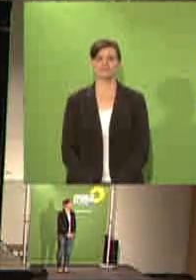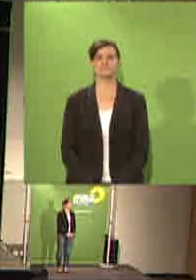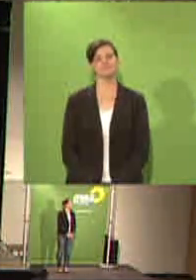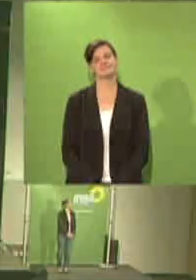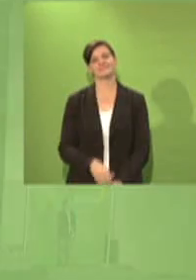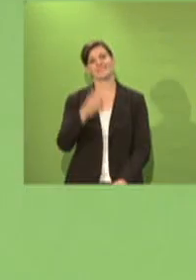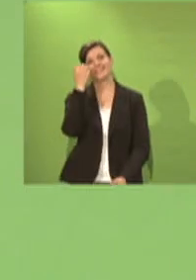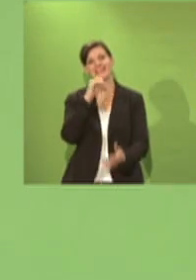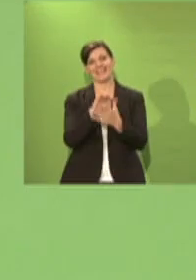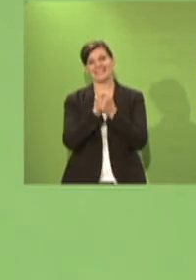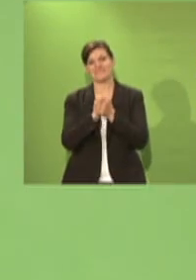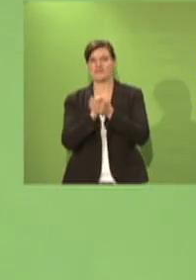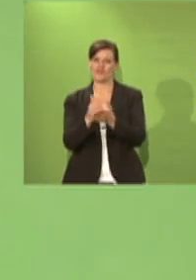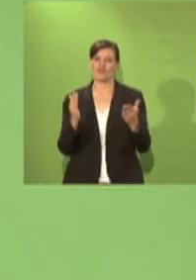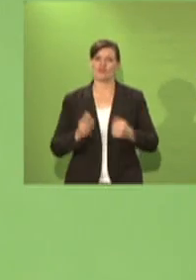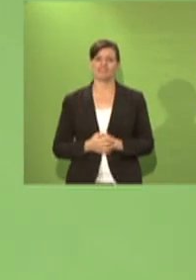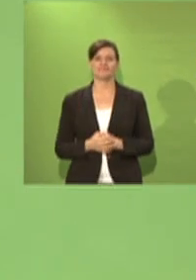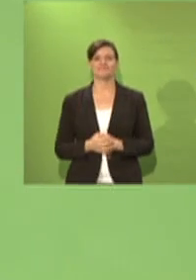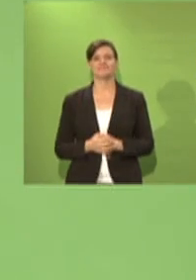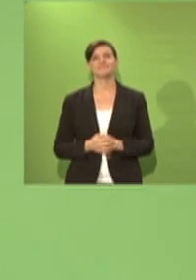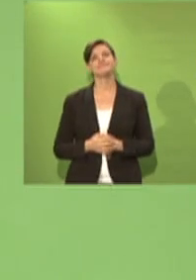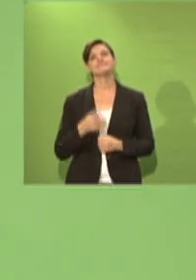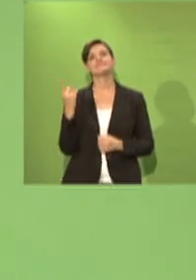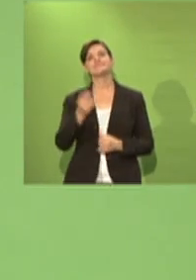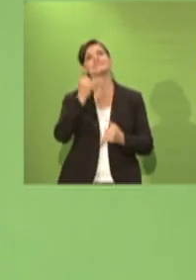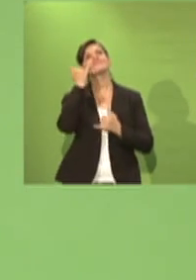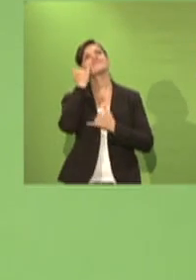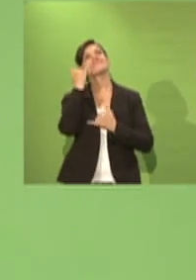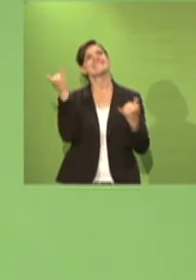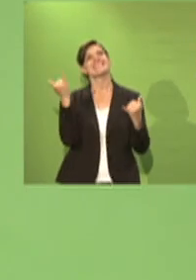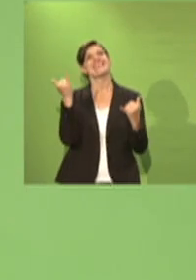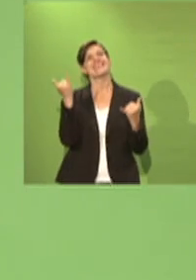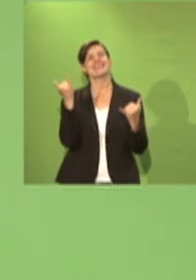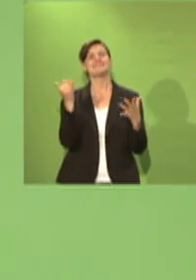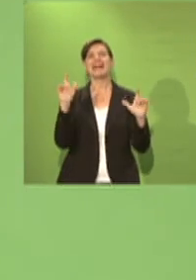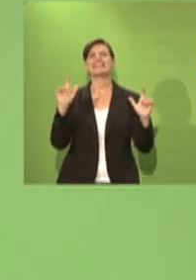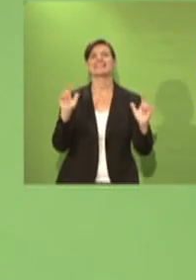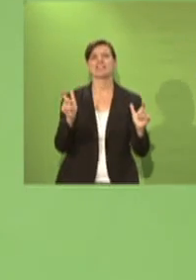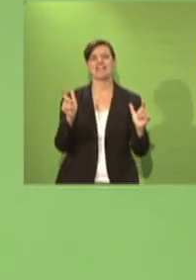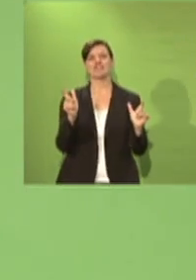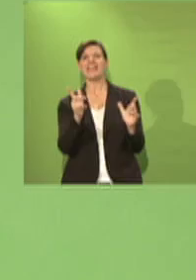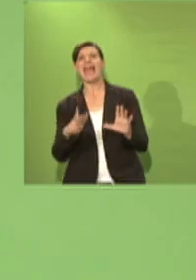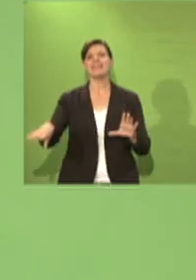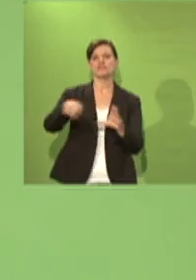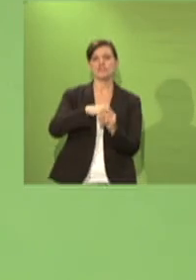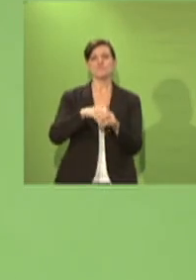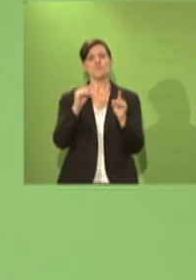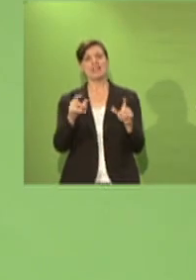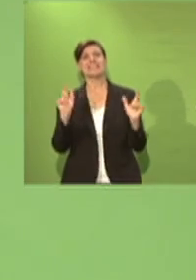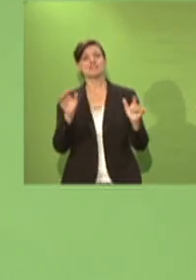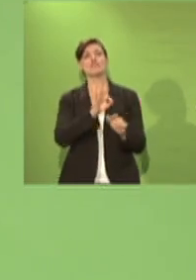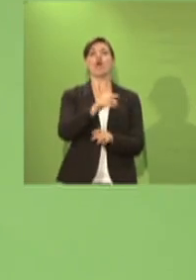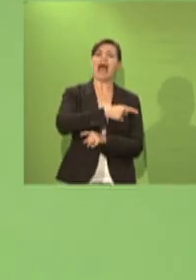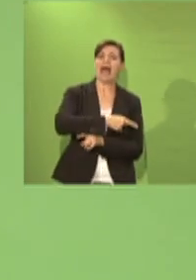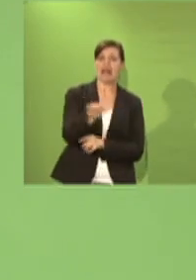Ja, liebe Freundinnen und Freunde, wir folgen der Idee eines inklusiven Gemeinwesens, also einer Gesellschaft, die Zugang für alle ermöglicht, Zugang zu